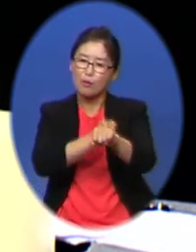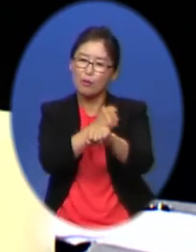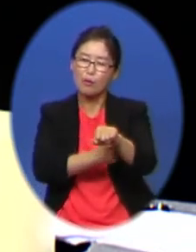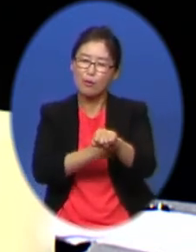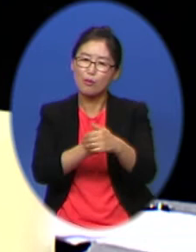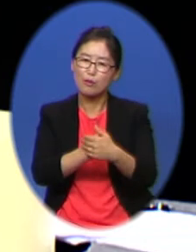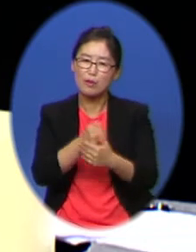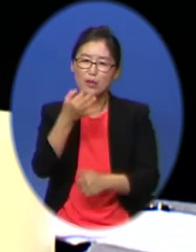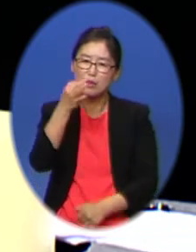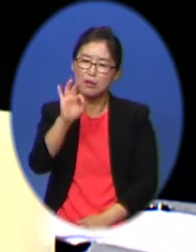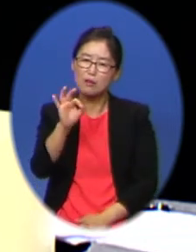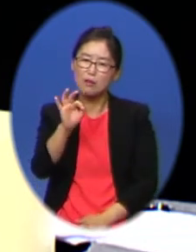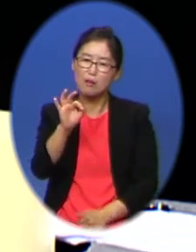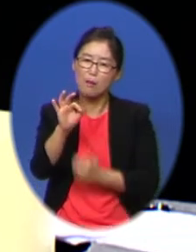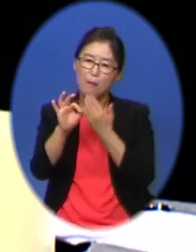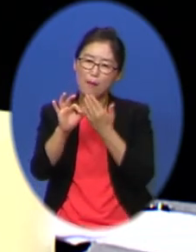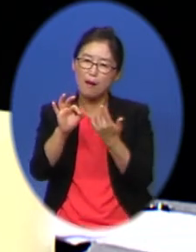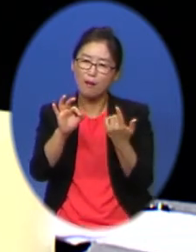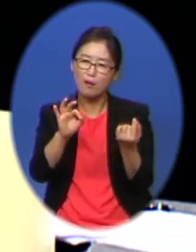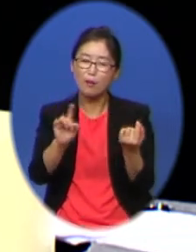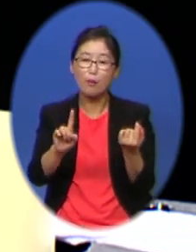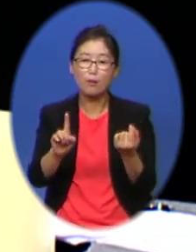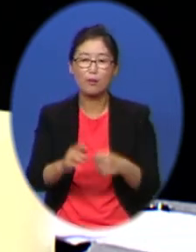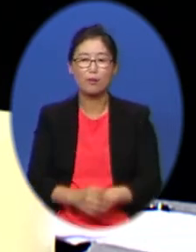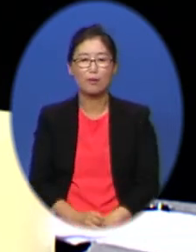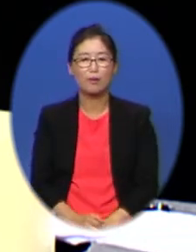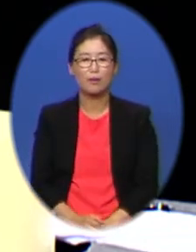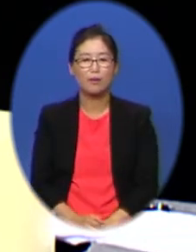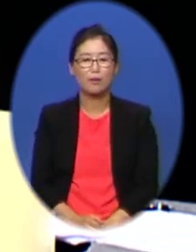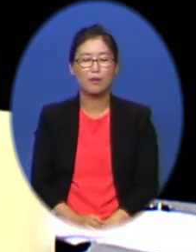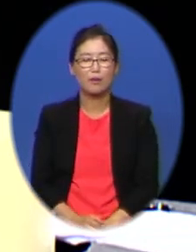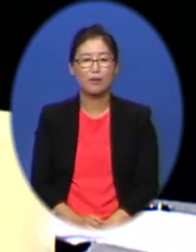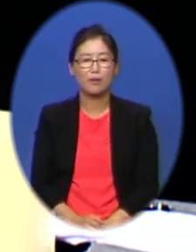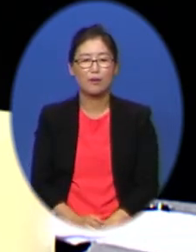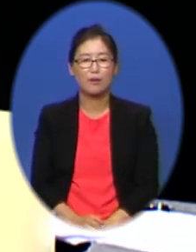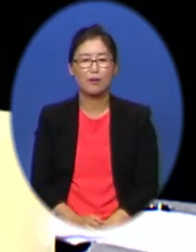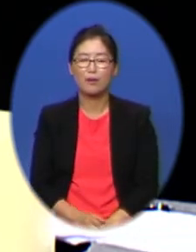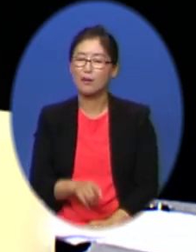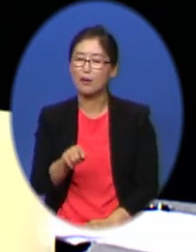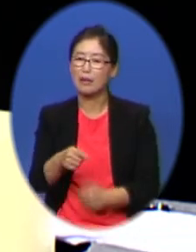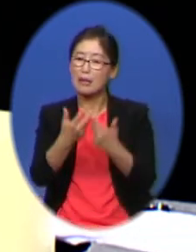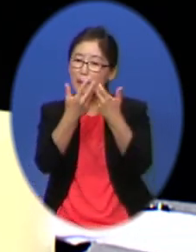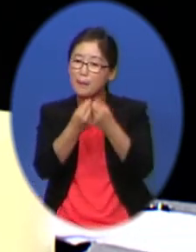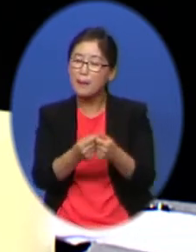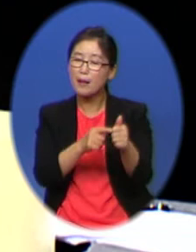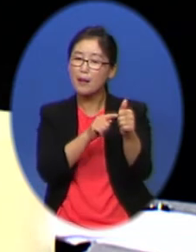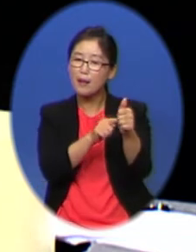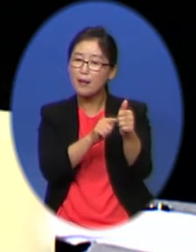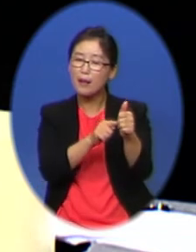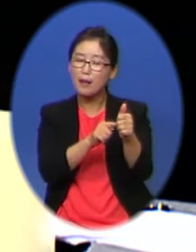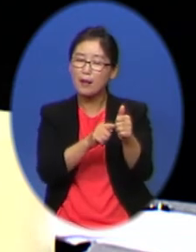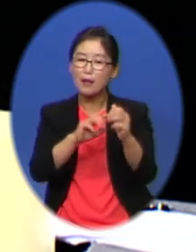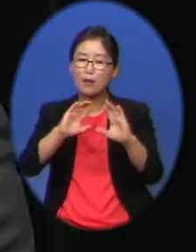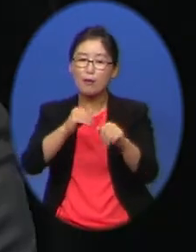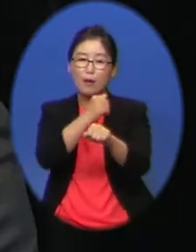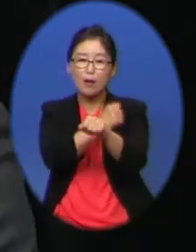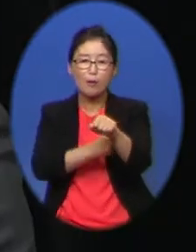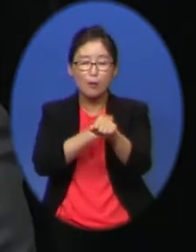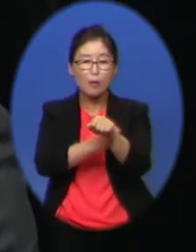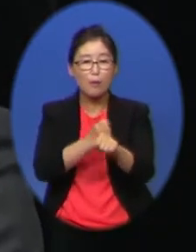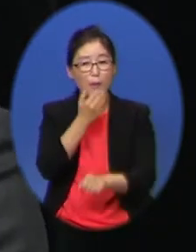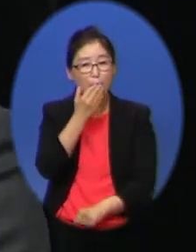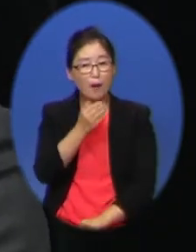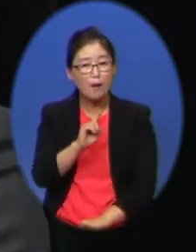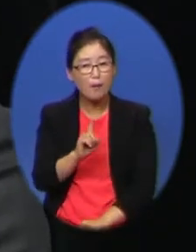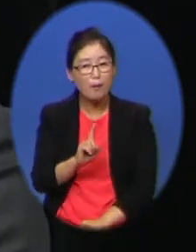뭐 이런 생각이 좀 듭니다. 자, 배 변호사님, 이분이 지금 국가유공자 등급에 뭐 해당할 수 있을까요? 네,